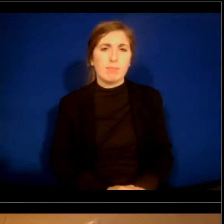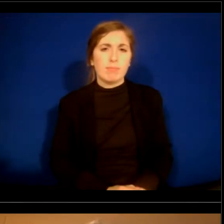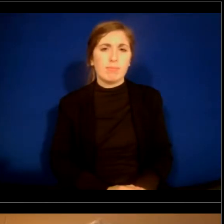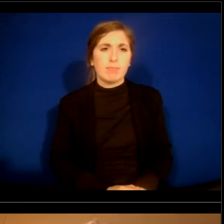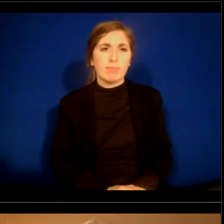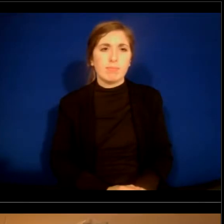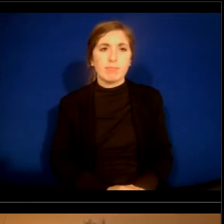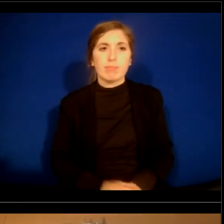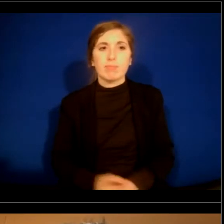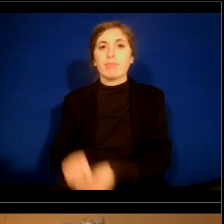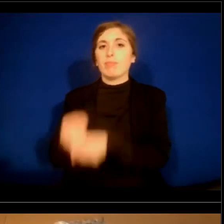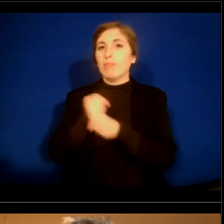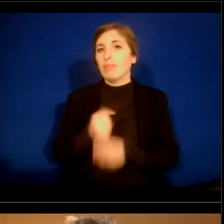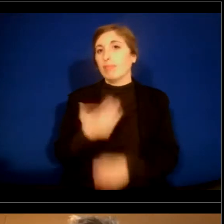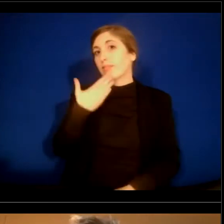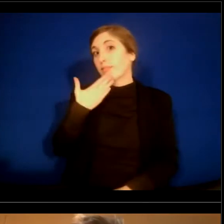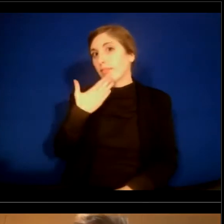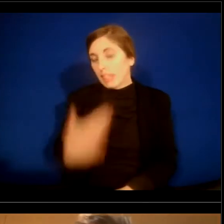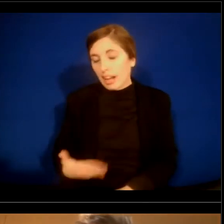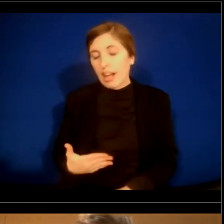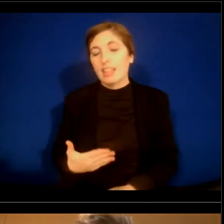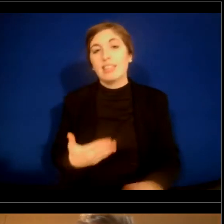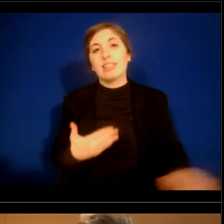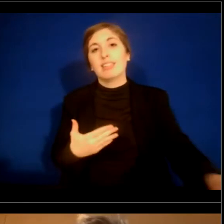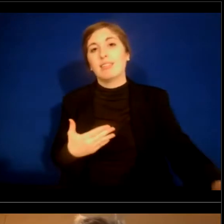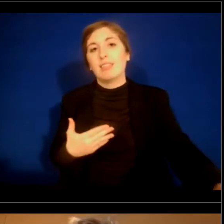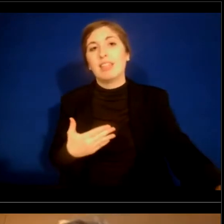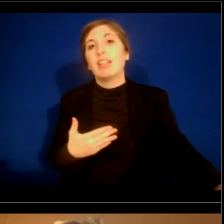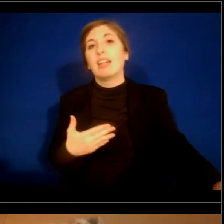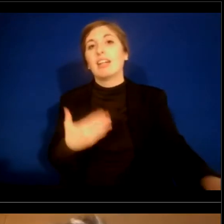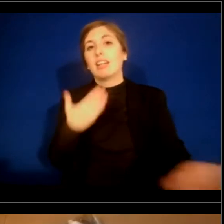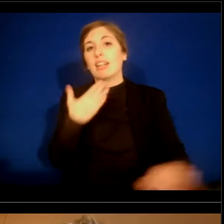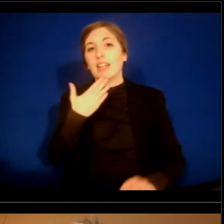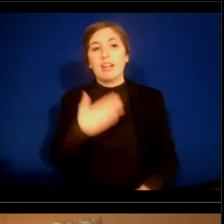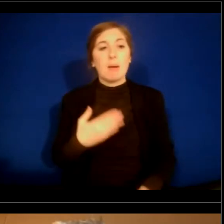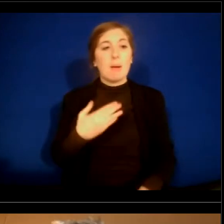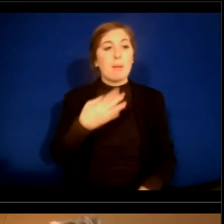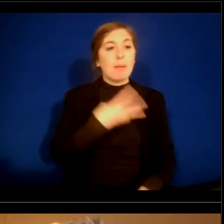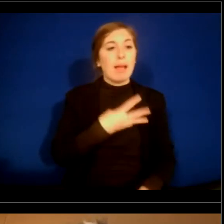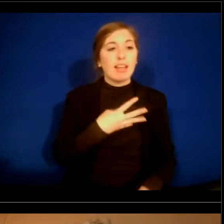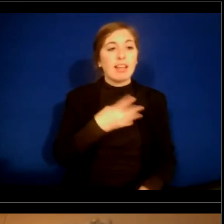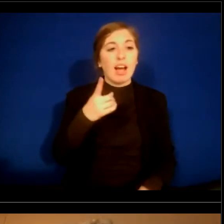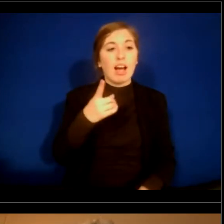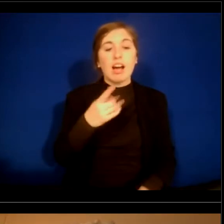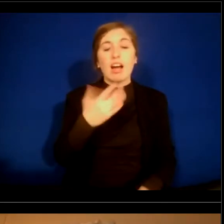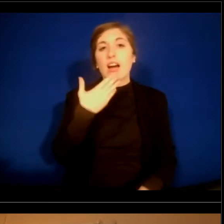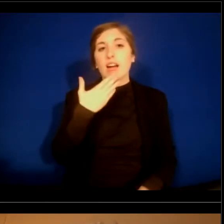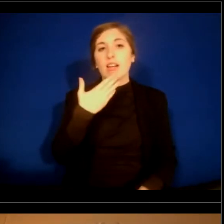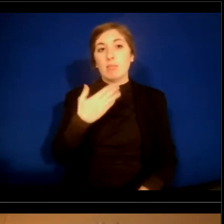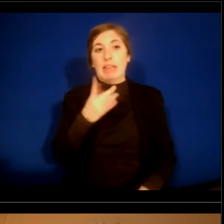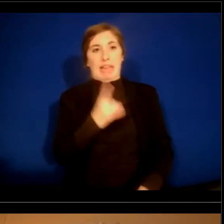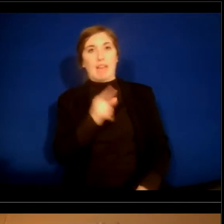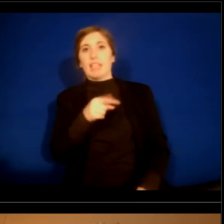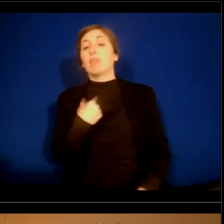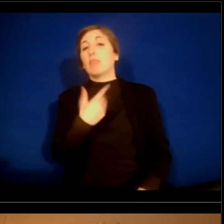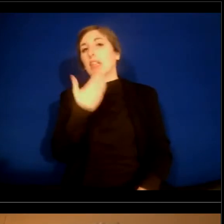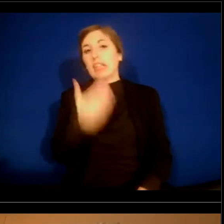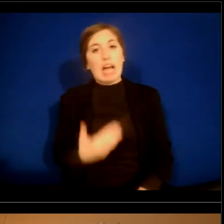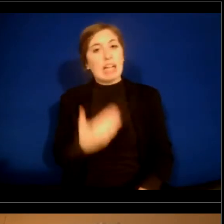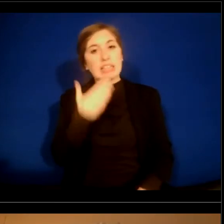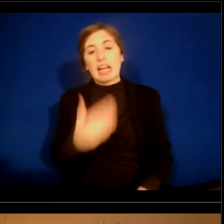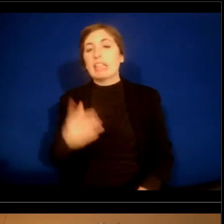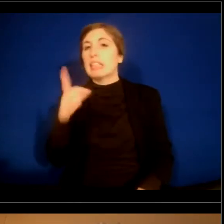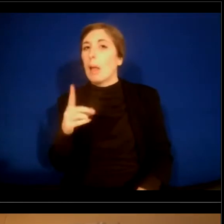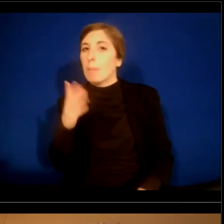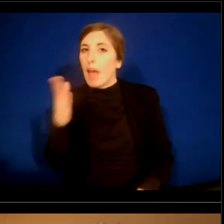Grazie Damiano, Grazie, assolutamente. grazie. Mi sembra che tu Volevo. abbia descritto bene, insomma, che ci abbia